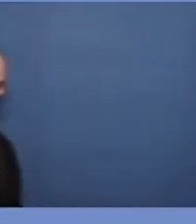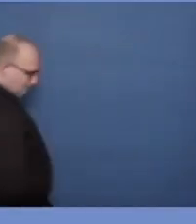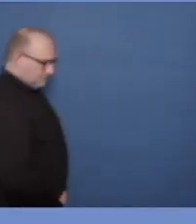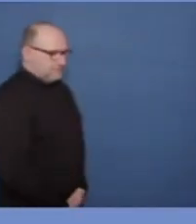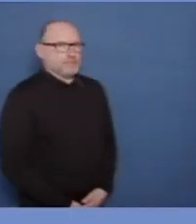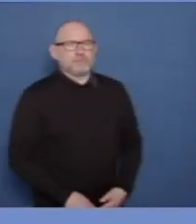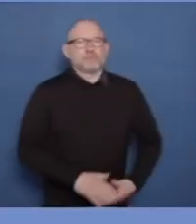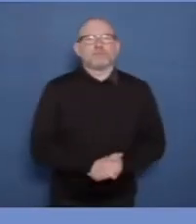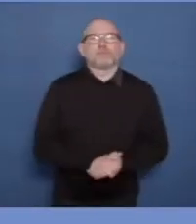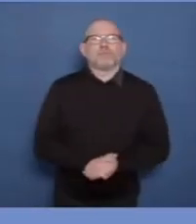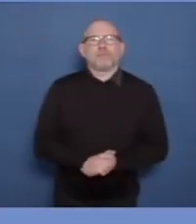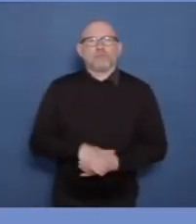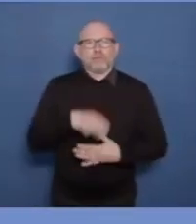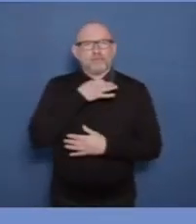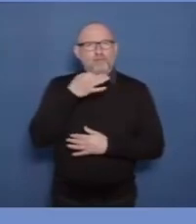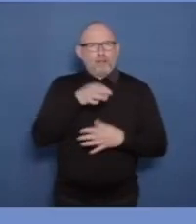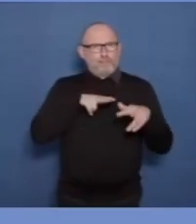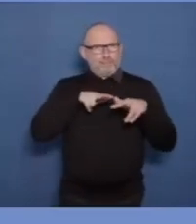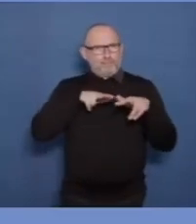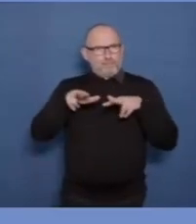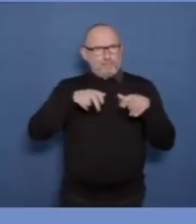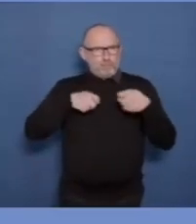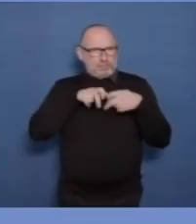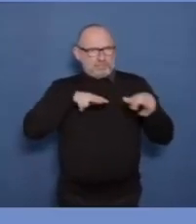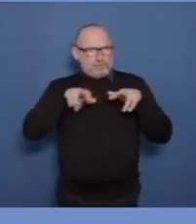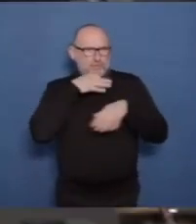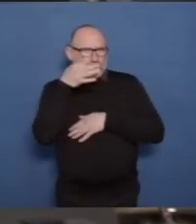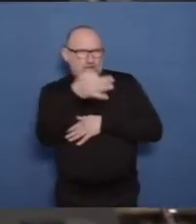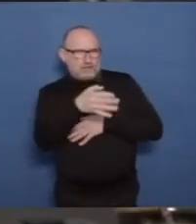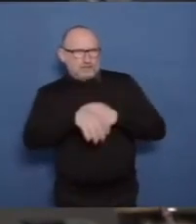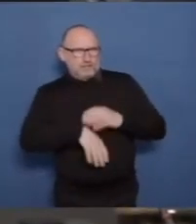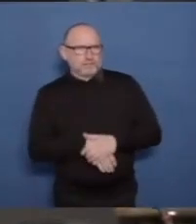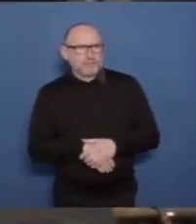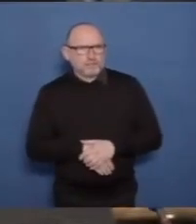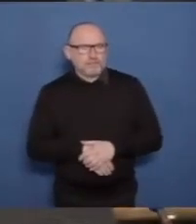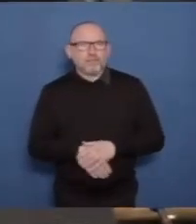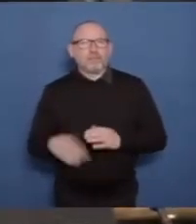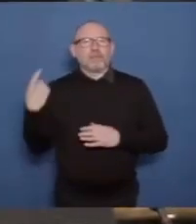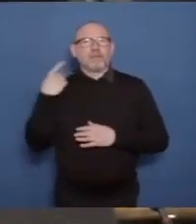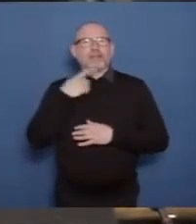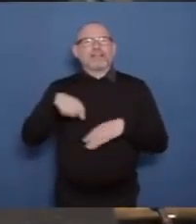an die Bundesregierung. Herr Seibert, seit einer Woche sind in